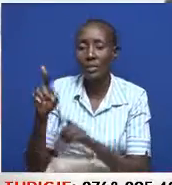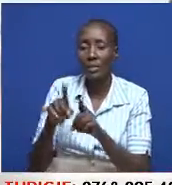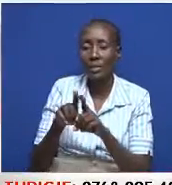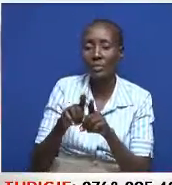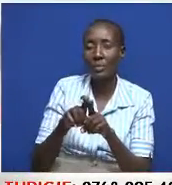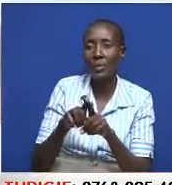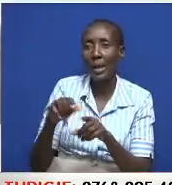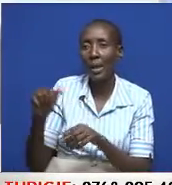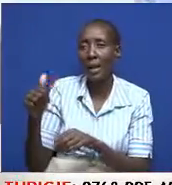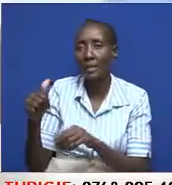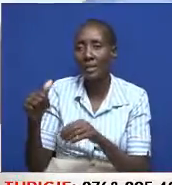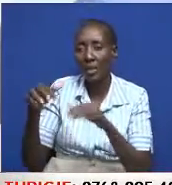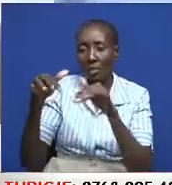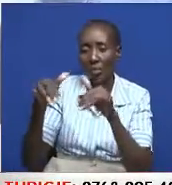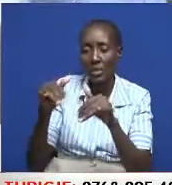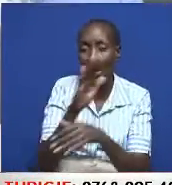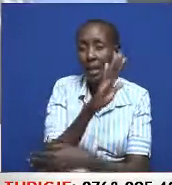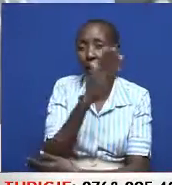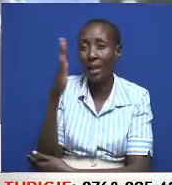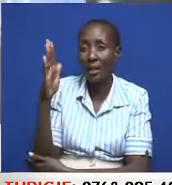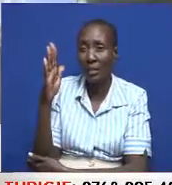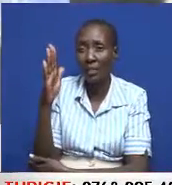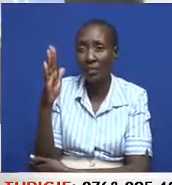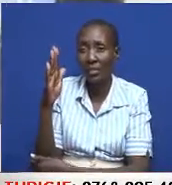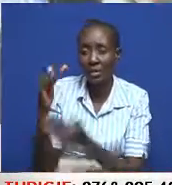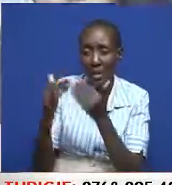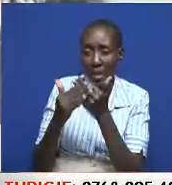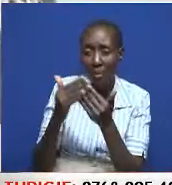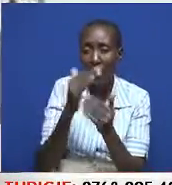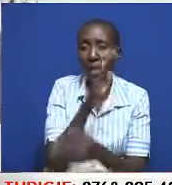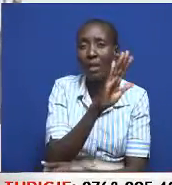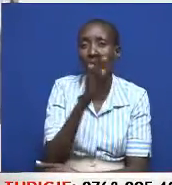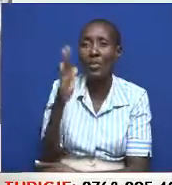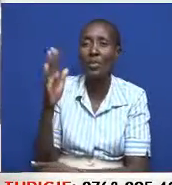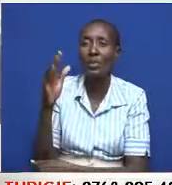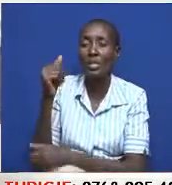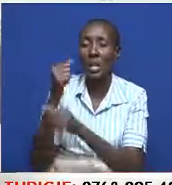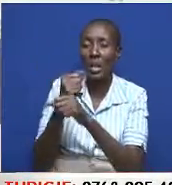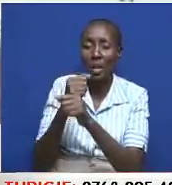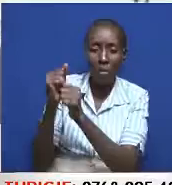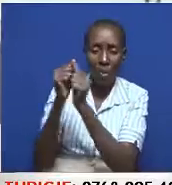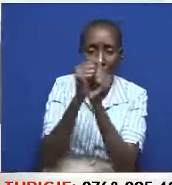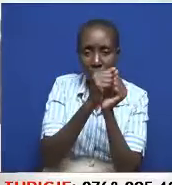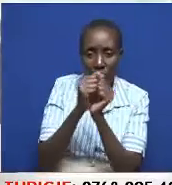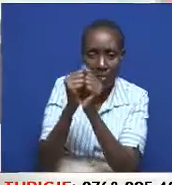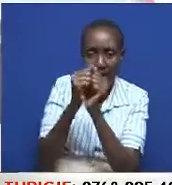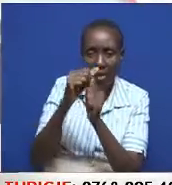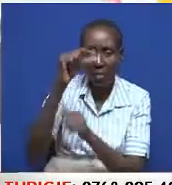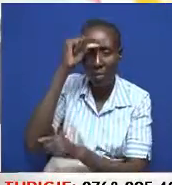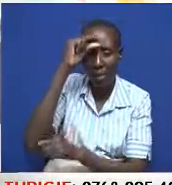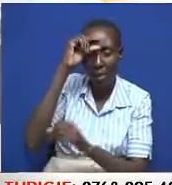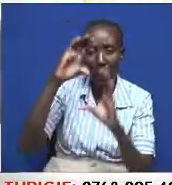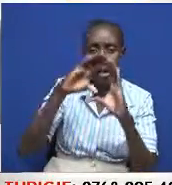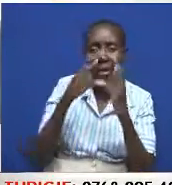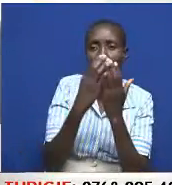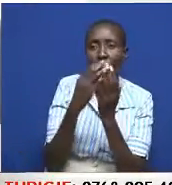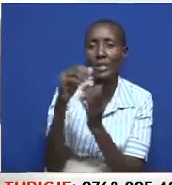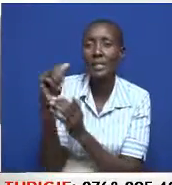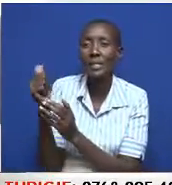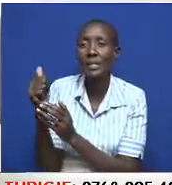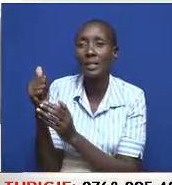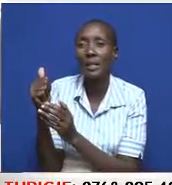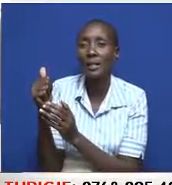tuweze kuishi katika sehemu ya msitu na tuweze kulinda msitu na tufanya kazi pamoja na serikali na jamii zingine zote, tuweze kuhakikisha